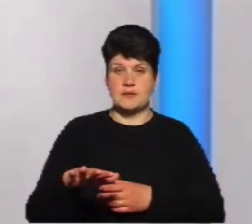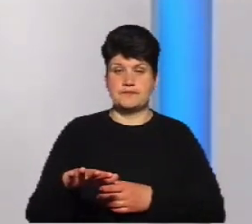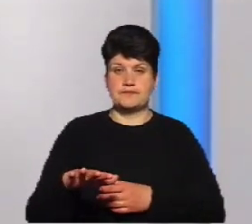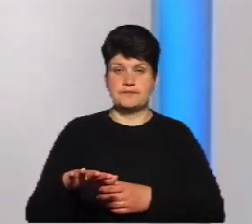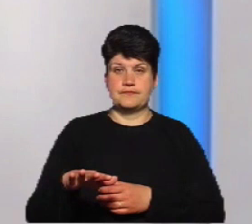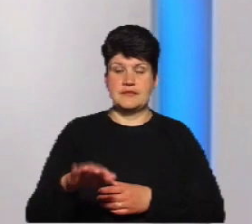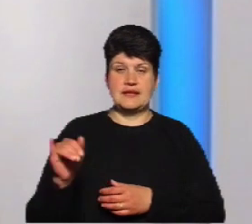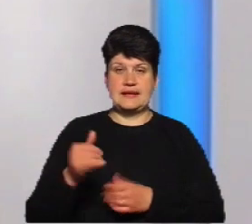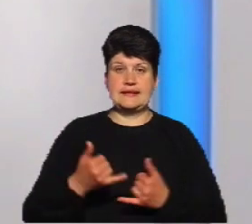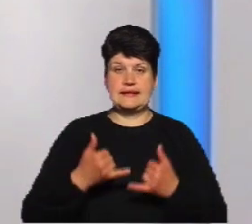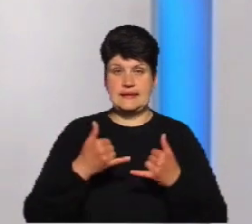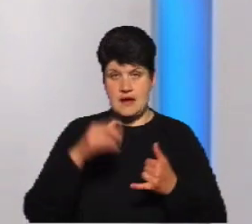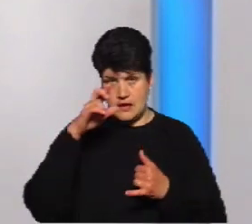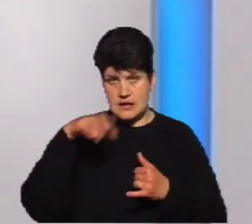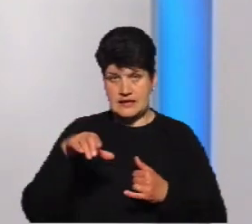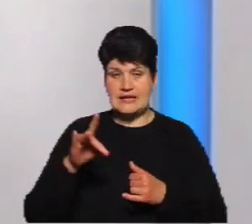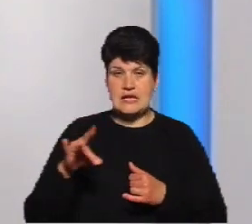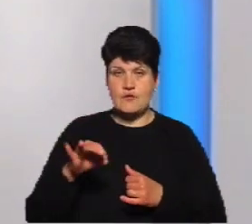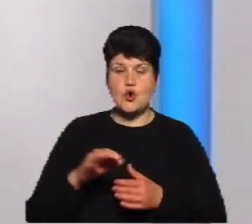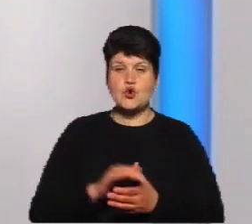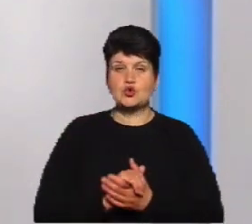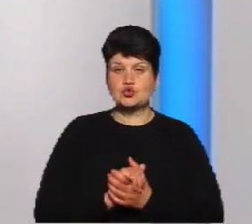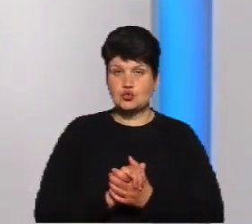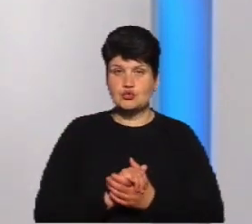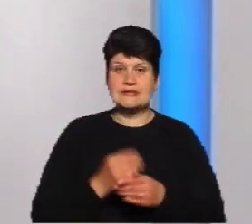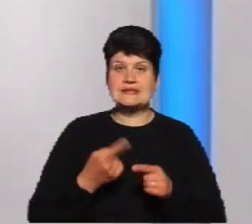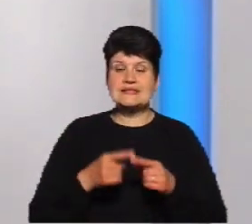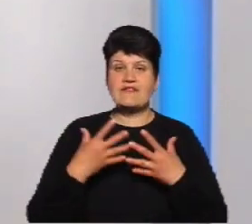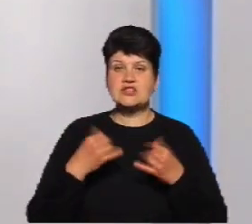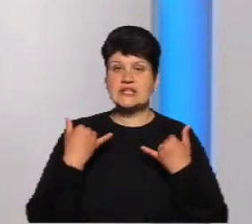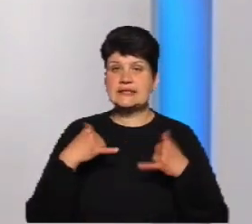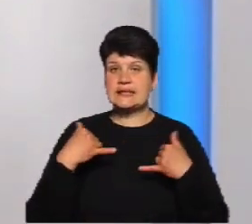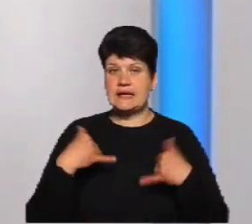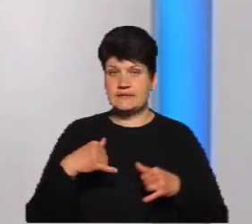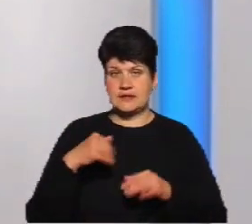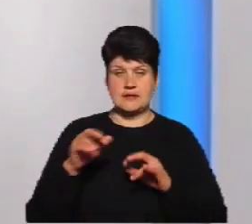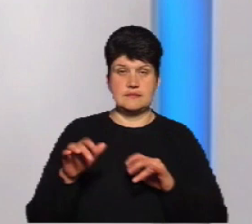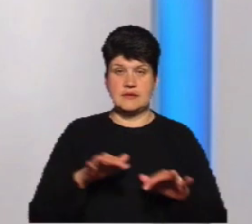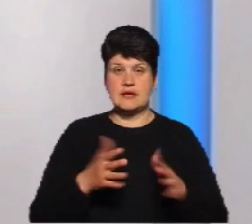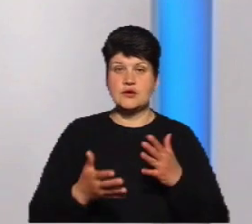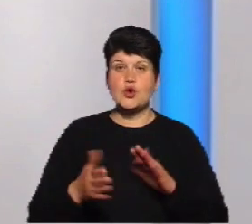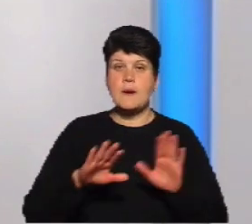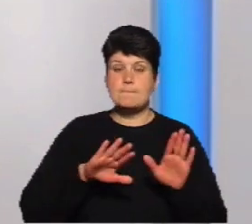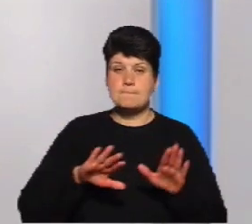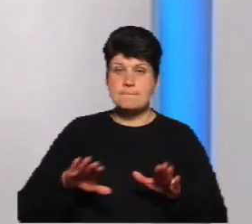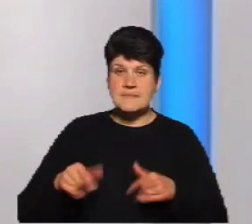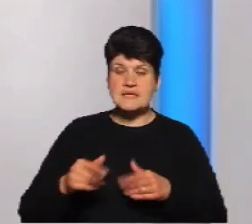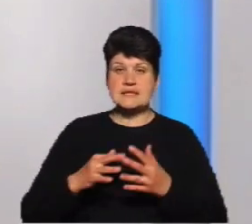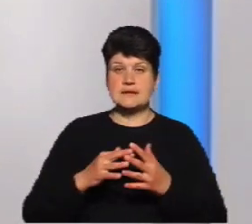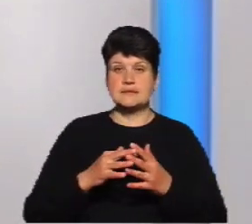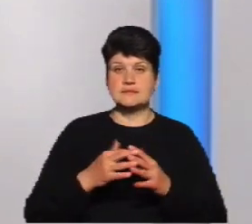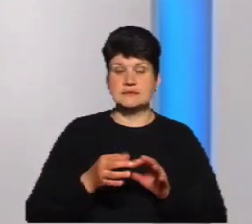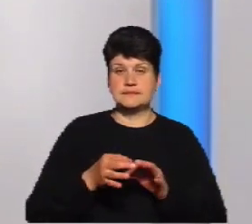країн Євросоюзу то вже навіть дивна річ, якщо після населеного пункту з